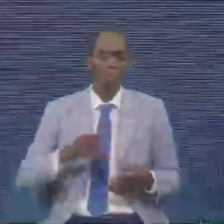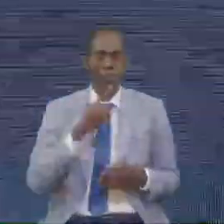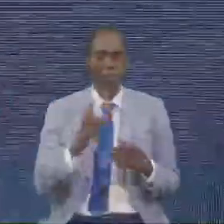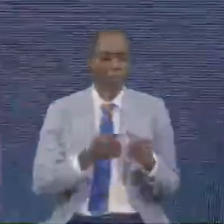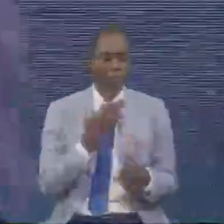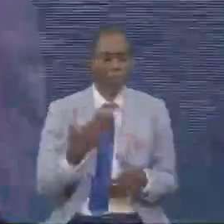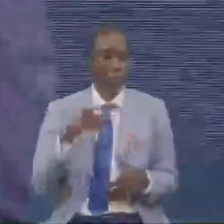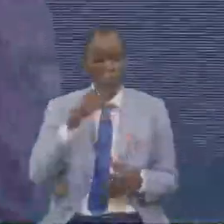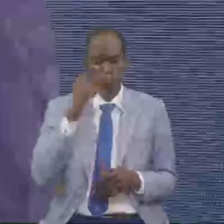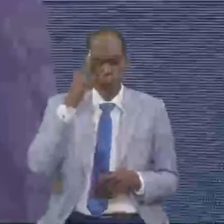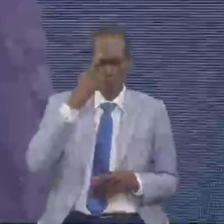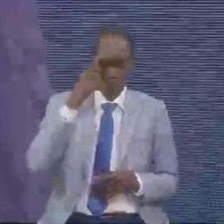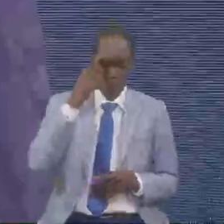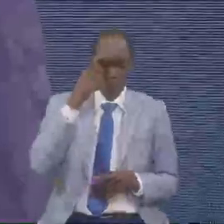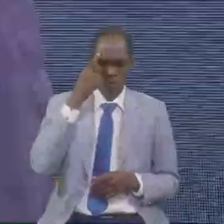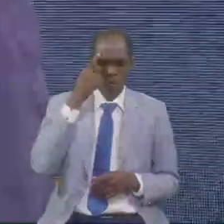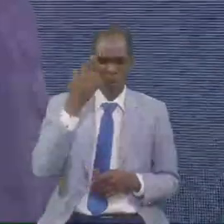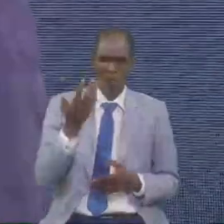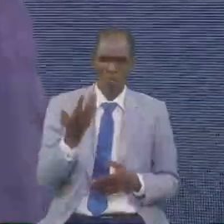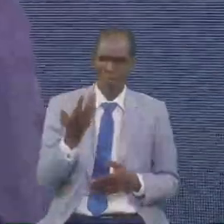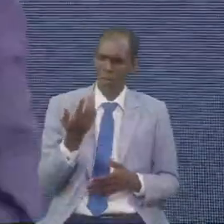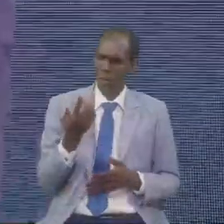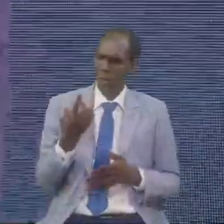La chose à laquelle tu penses,